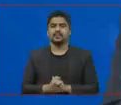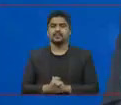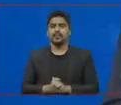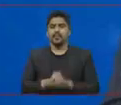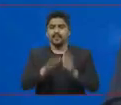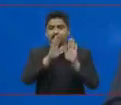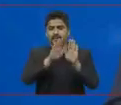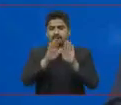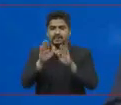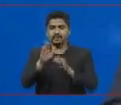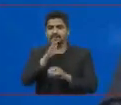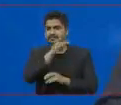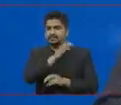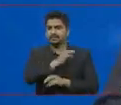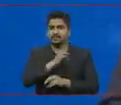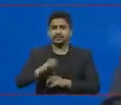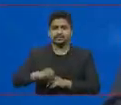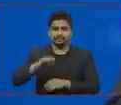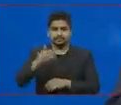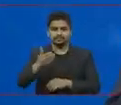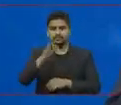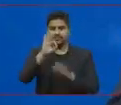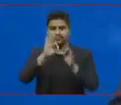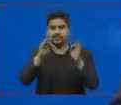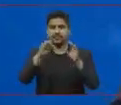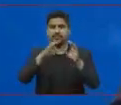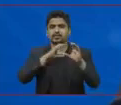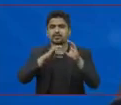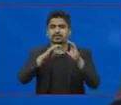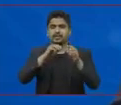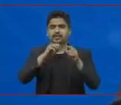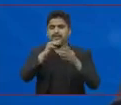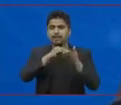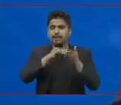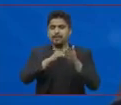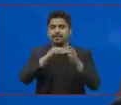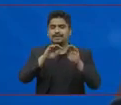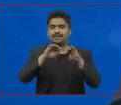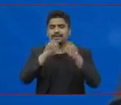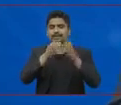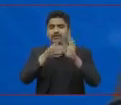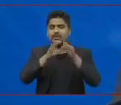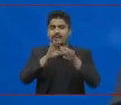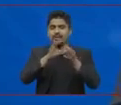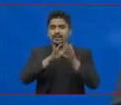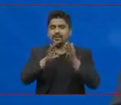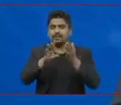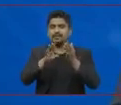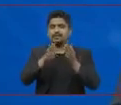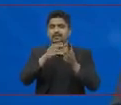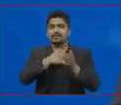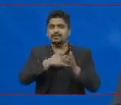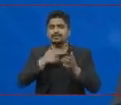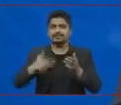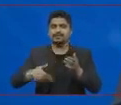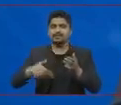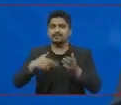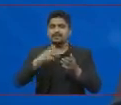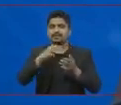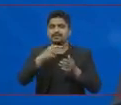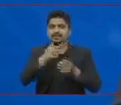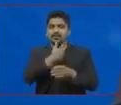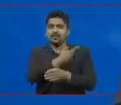धन्यवाद डाक्टर कृष्ण पौडेललाई। विभिन्न सञ्चार माध्यम तथा सामाजिक सञ्जालहरूमा चीनमा निर्मित भेरोसेल खोपका